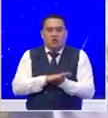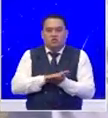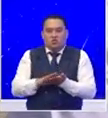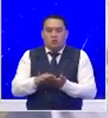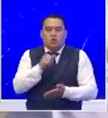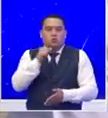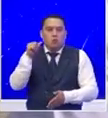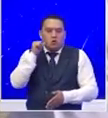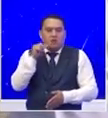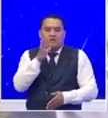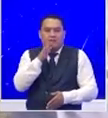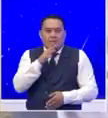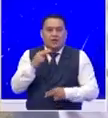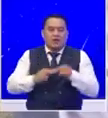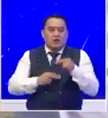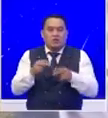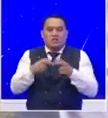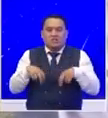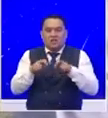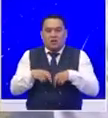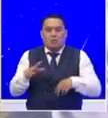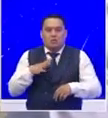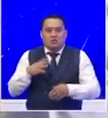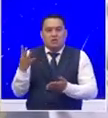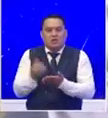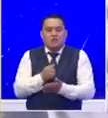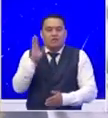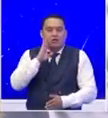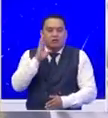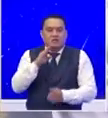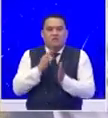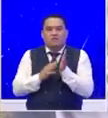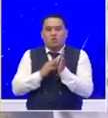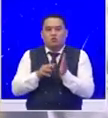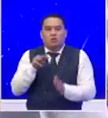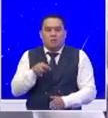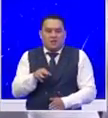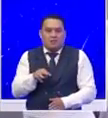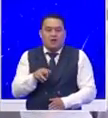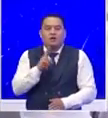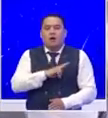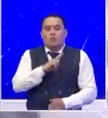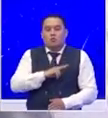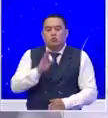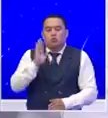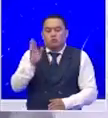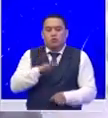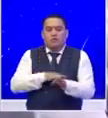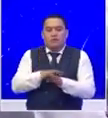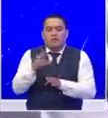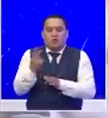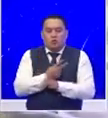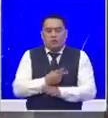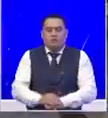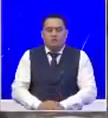В прошлом году во время геодезических исследований была обнаружена вода на глубине 90 метров. Эти же работы будут произведены и со